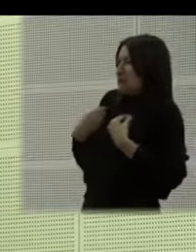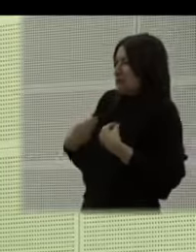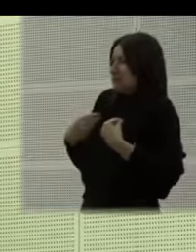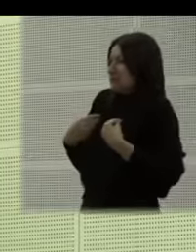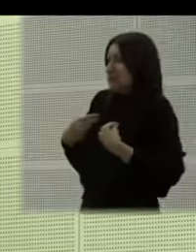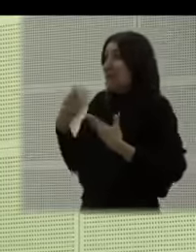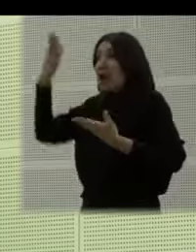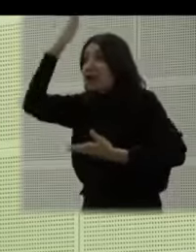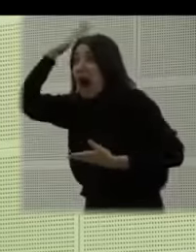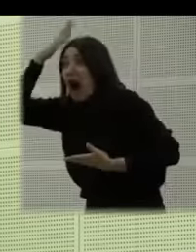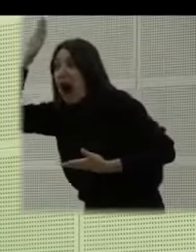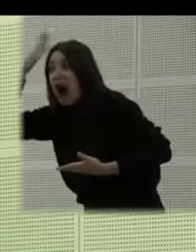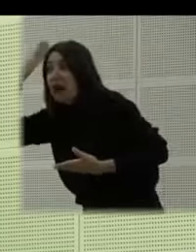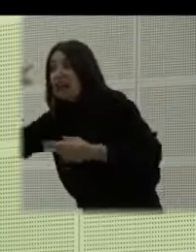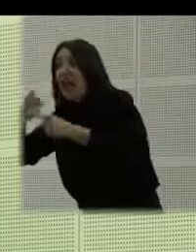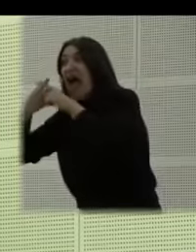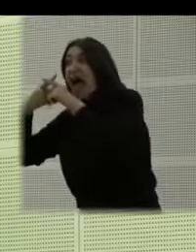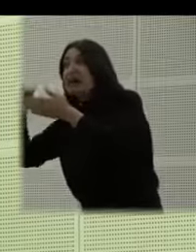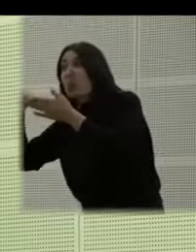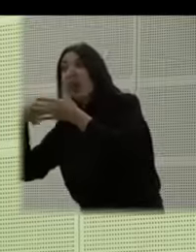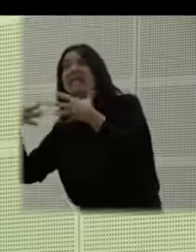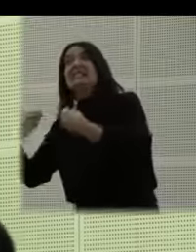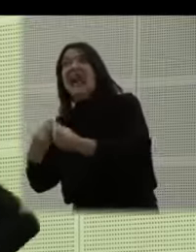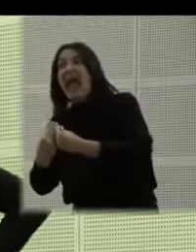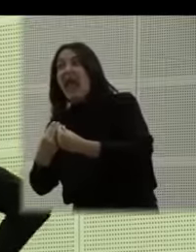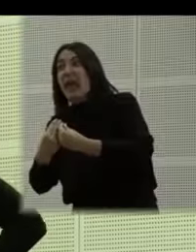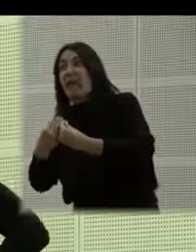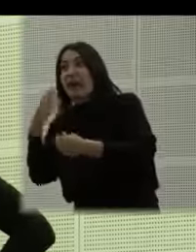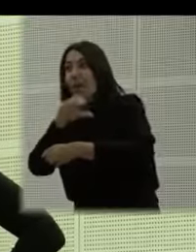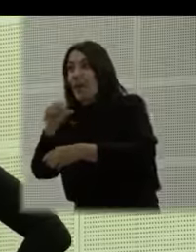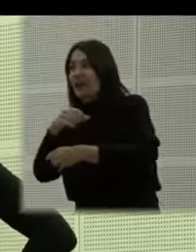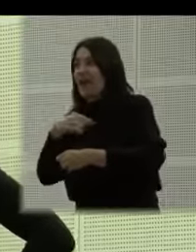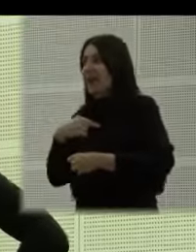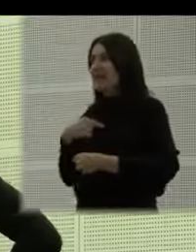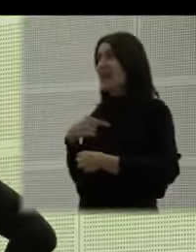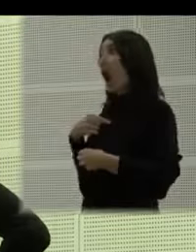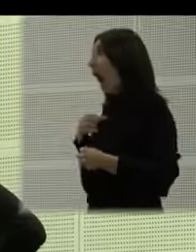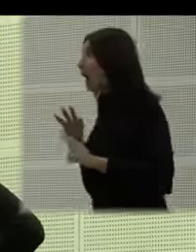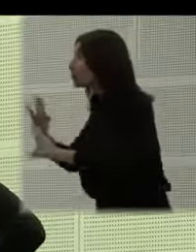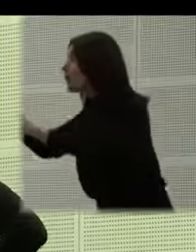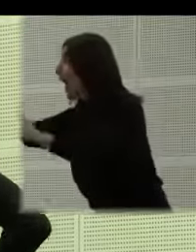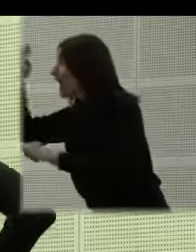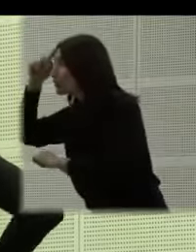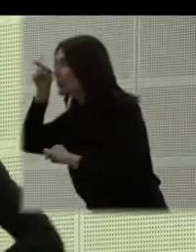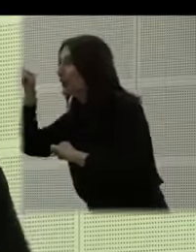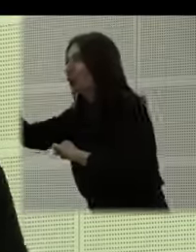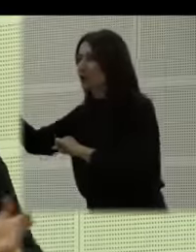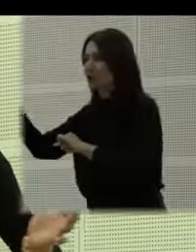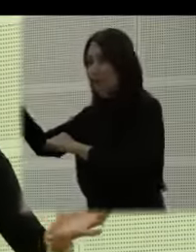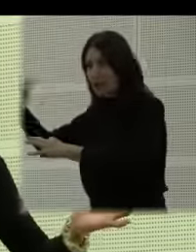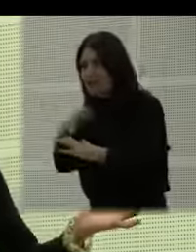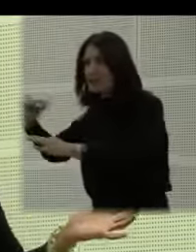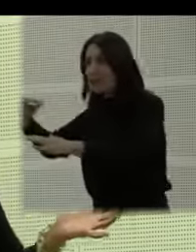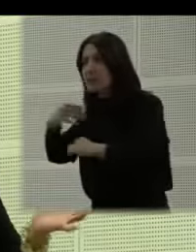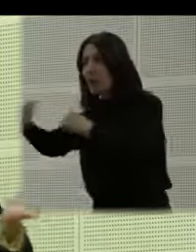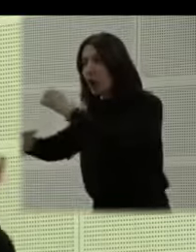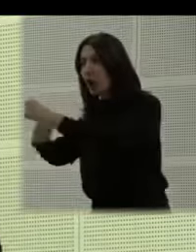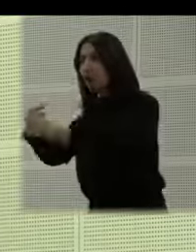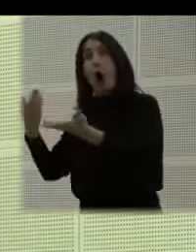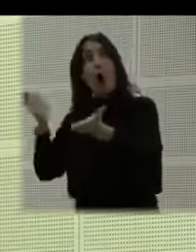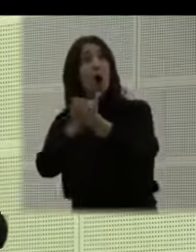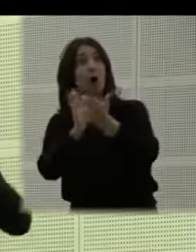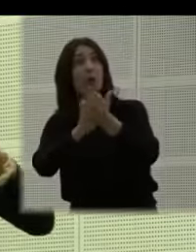Enzo Villani, andavamo a scuola insieme. Dico, certo che mi ricordo di te. Oh, complimenti, sei diventato